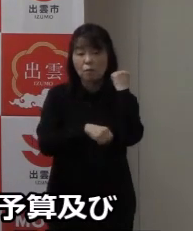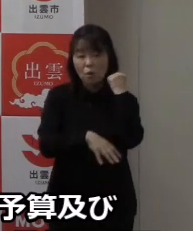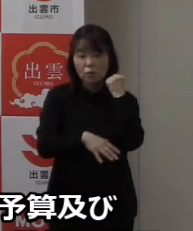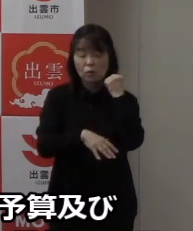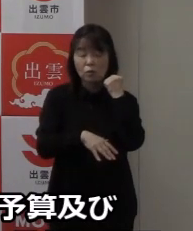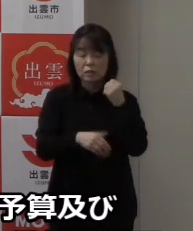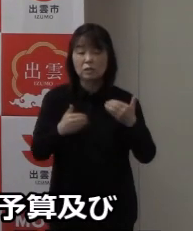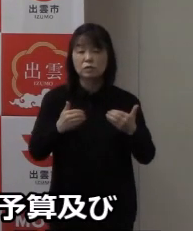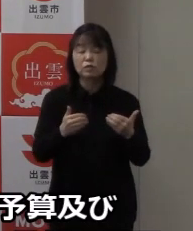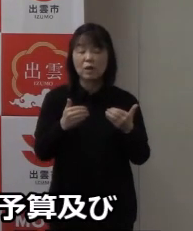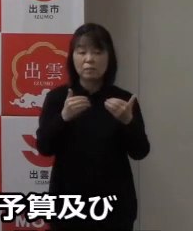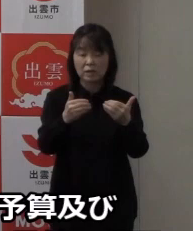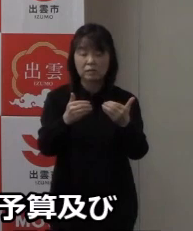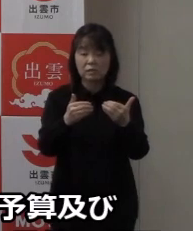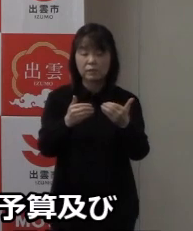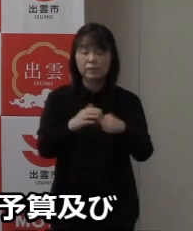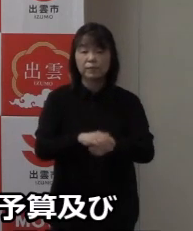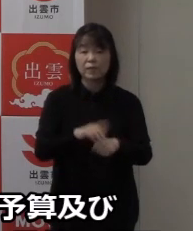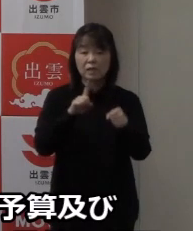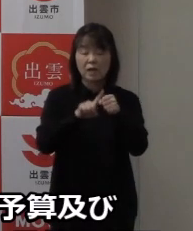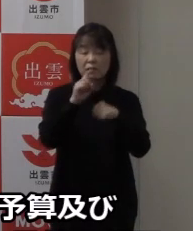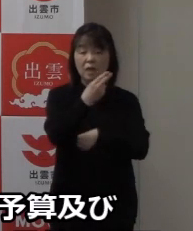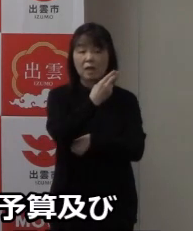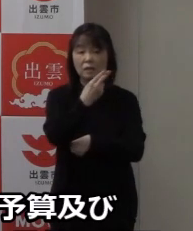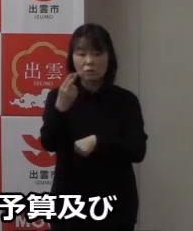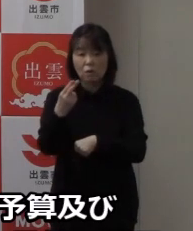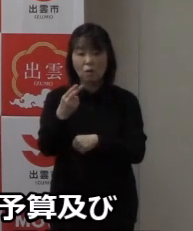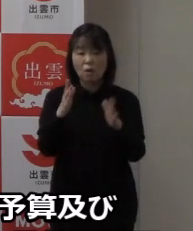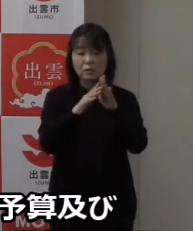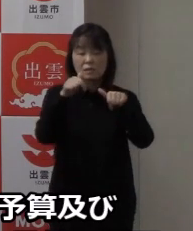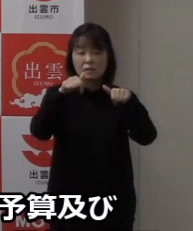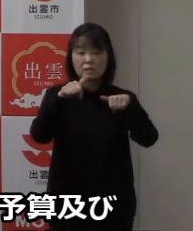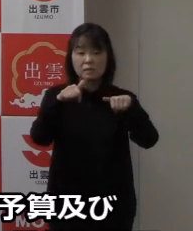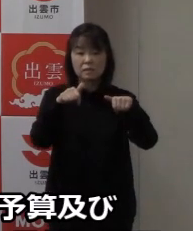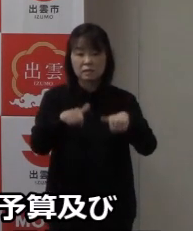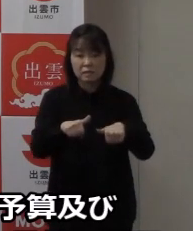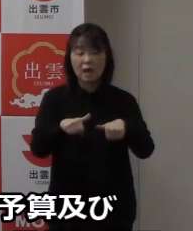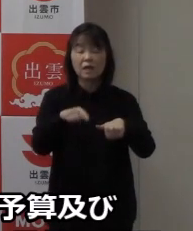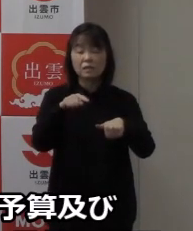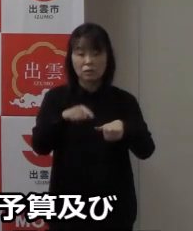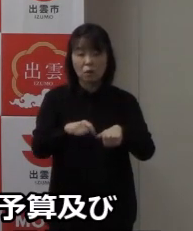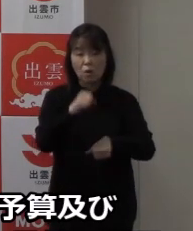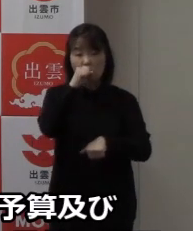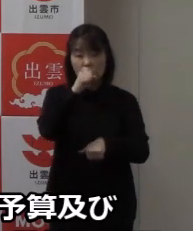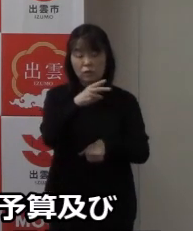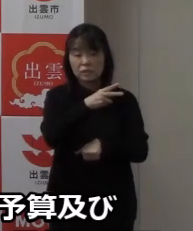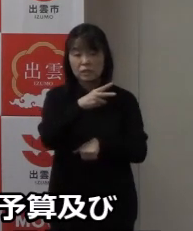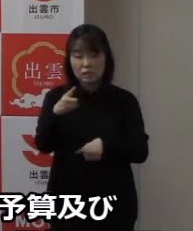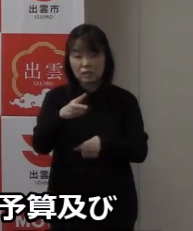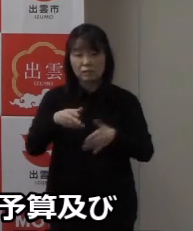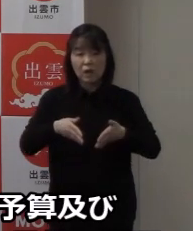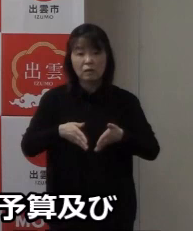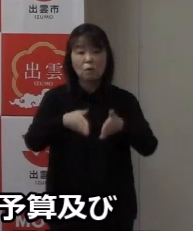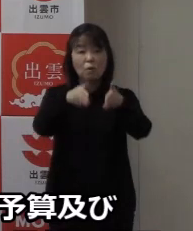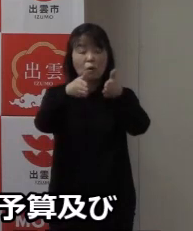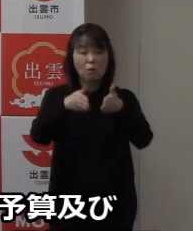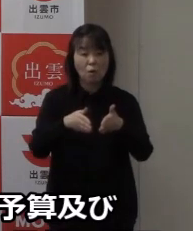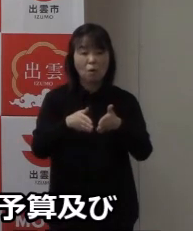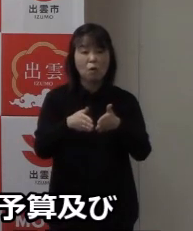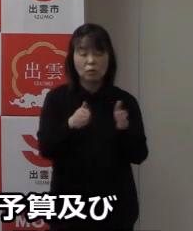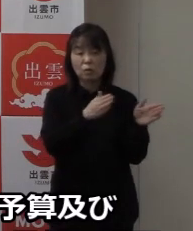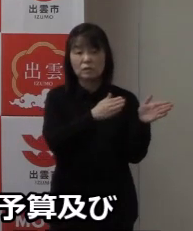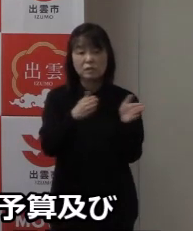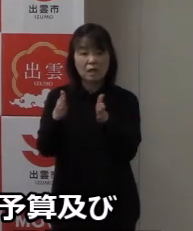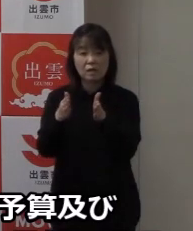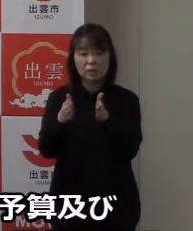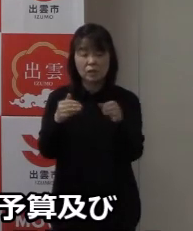いりますが、この度来年度人材を基調によります吉羽線を新規に整備をしたいと考え